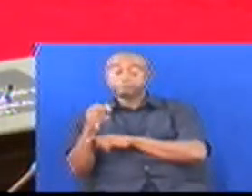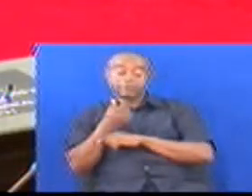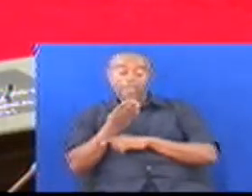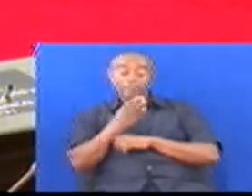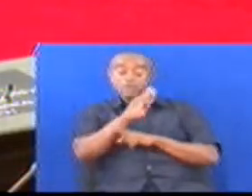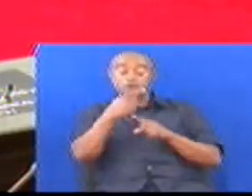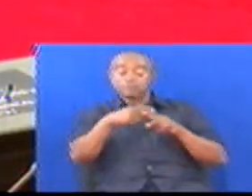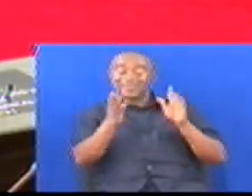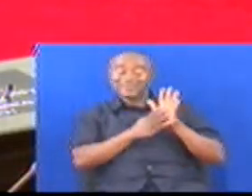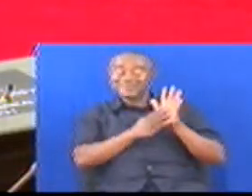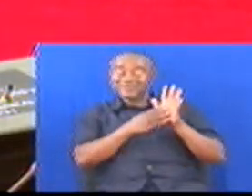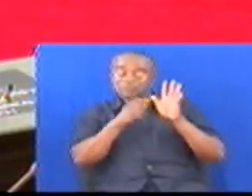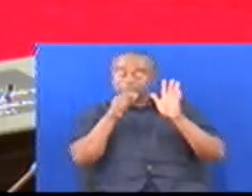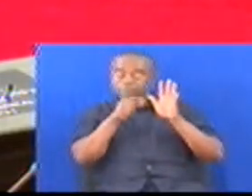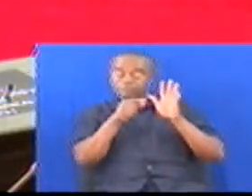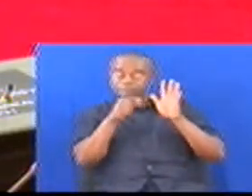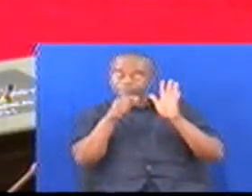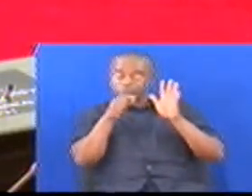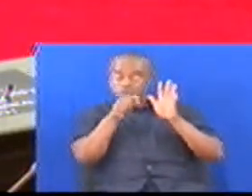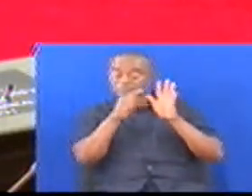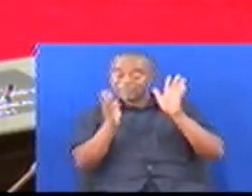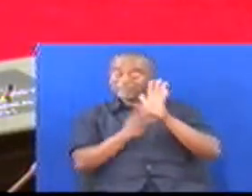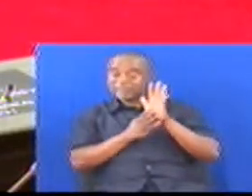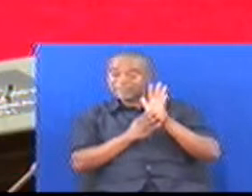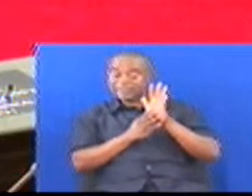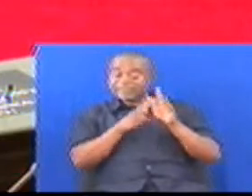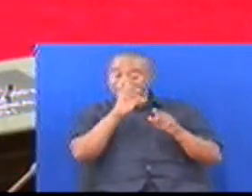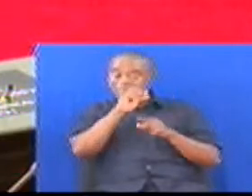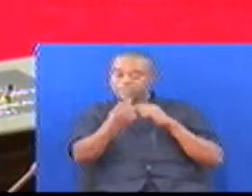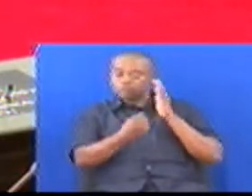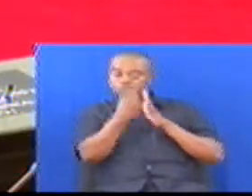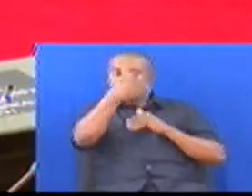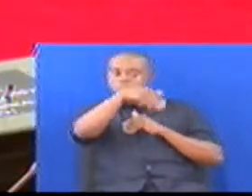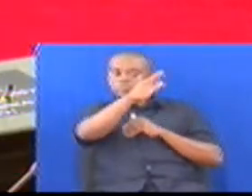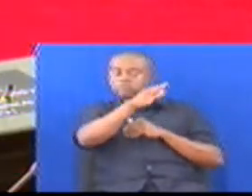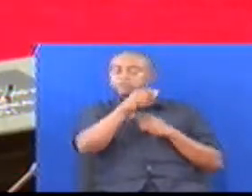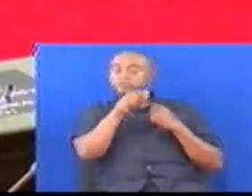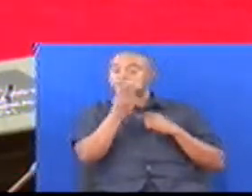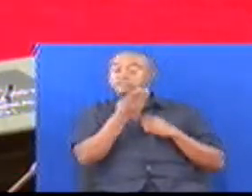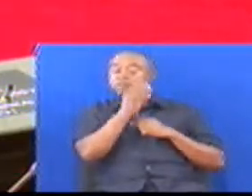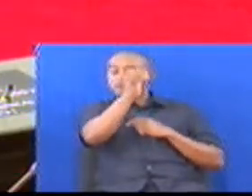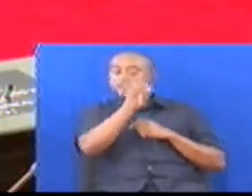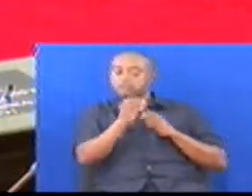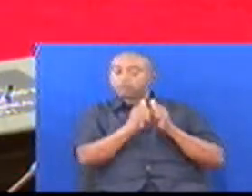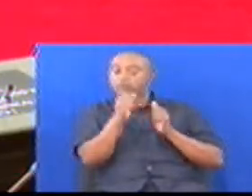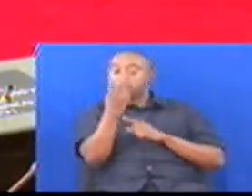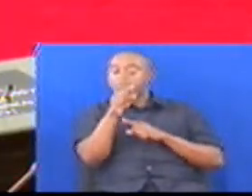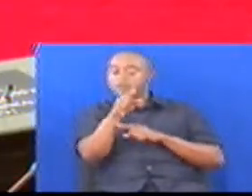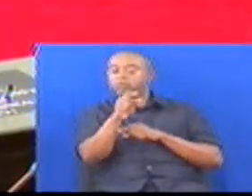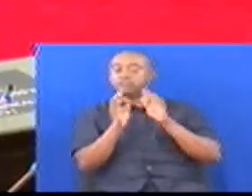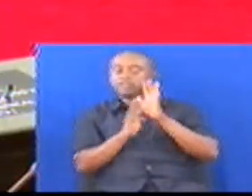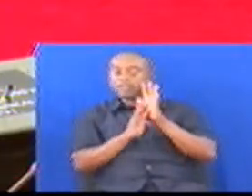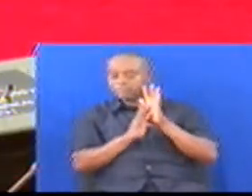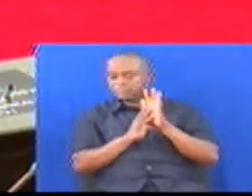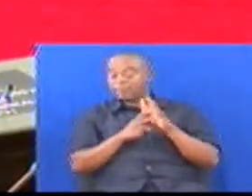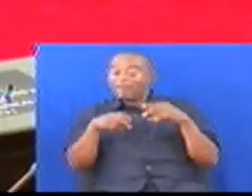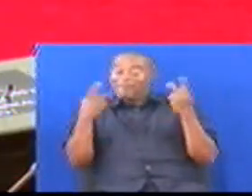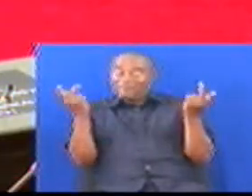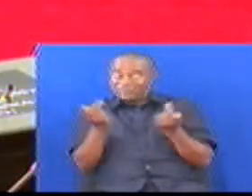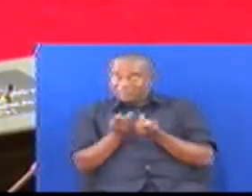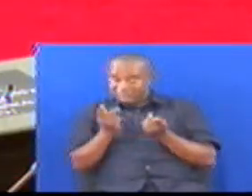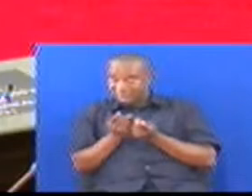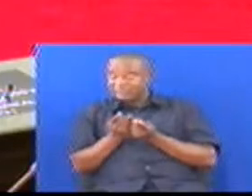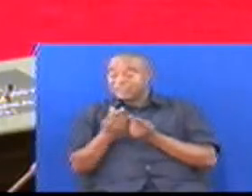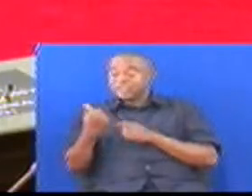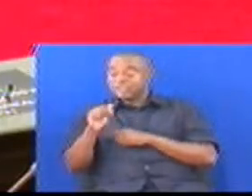bilioni 976.9 ni fedha za nje sawa na asilimia 12.8. Aidha, kiasi cha